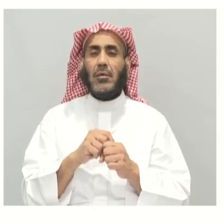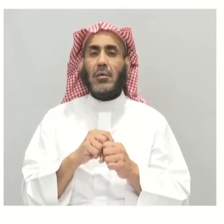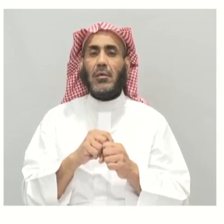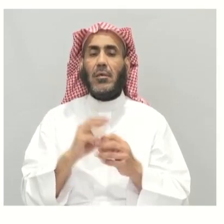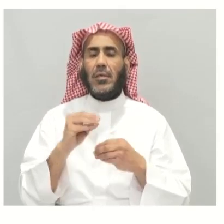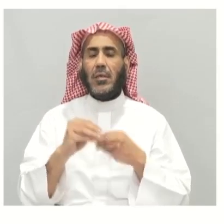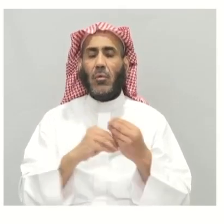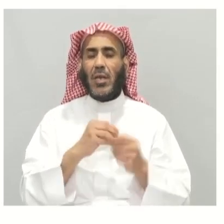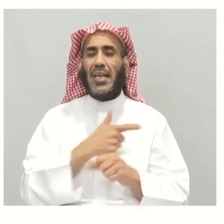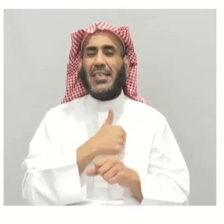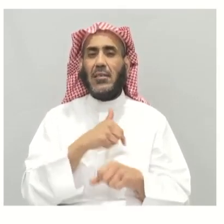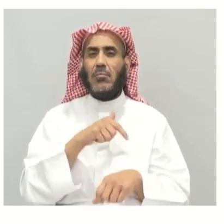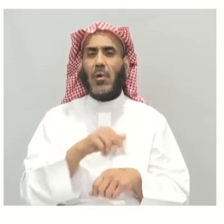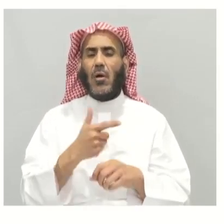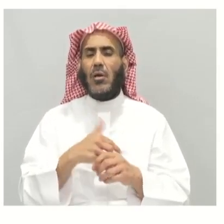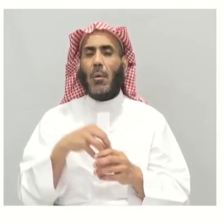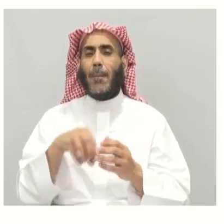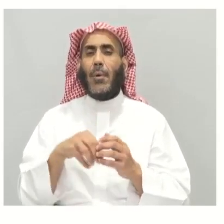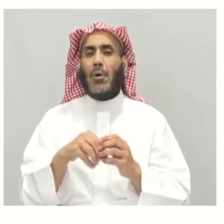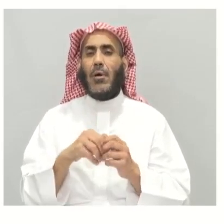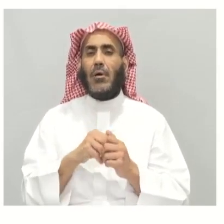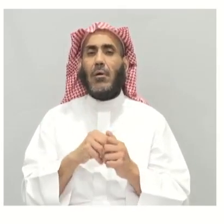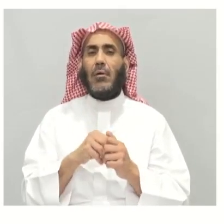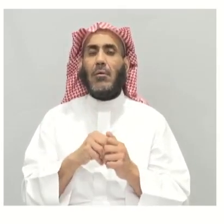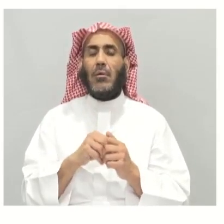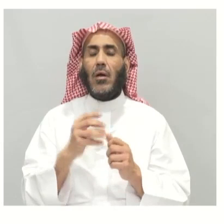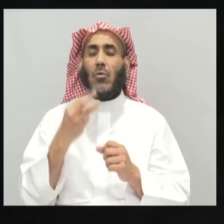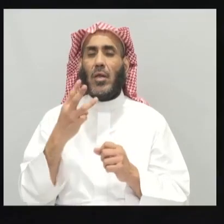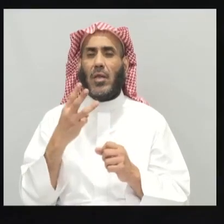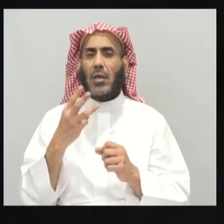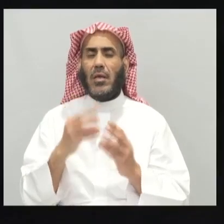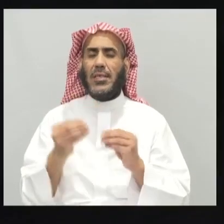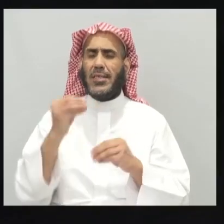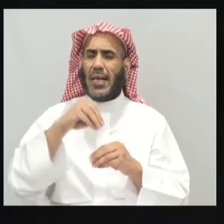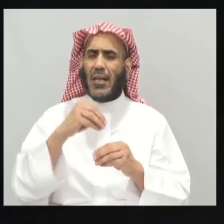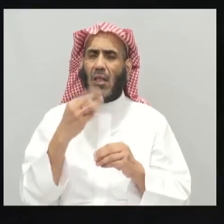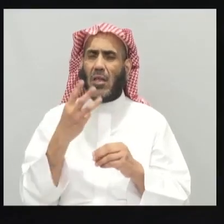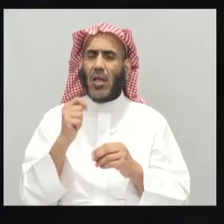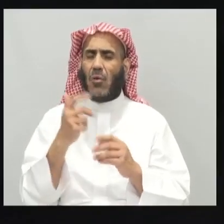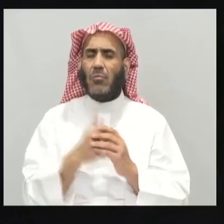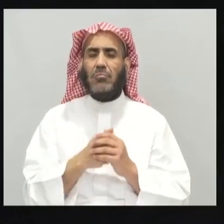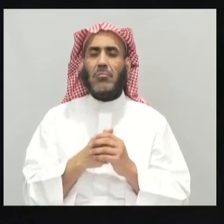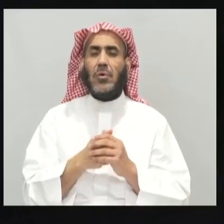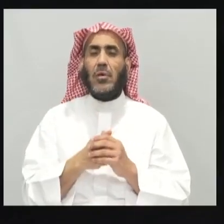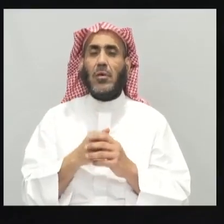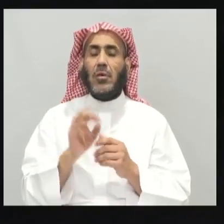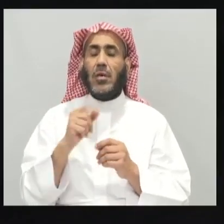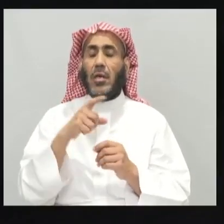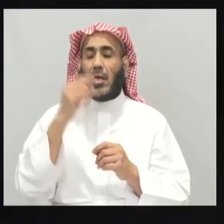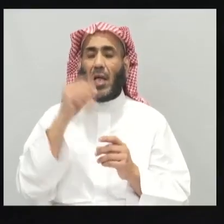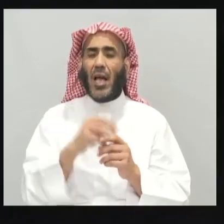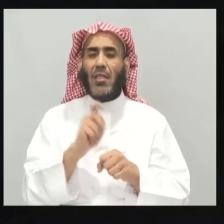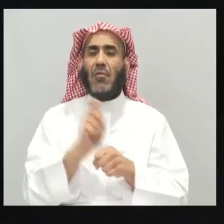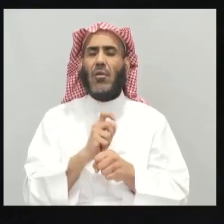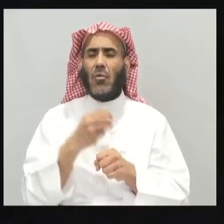هنا تحويلها إلى اسم زمان أو مكان. نلاحظ الكلمة، هل هي ثلاثية؟ هل هي زائدة عن ثلاثة أحرف؟ إذا كان الفعل